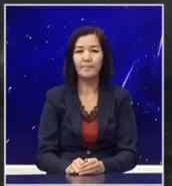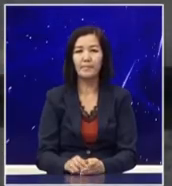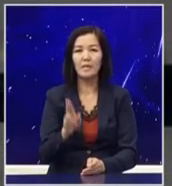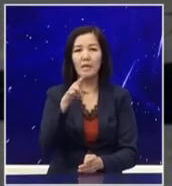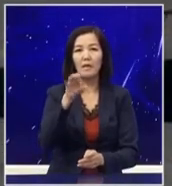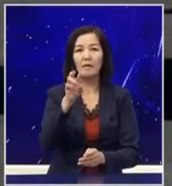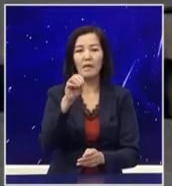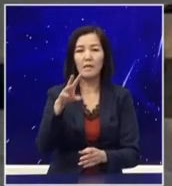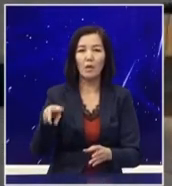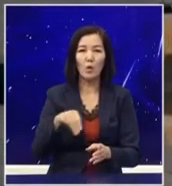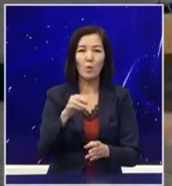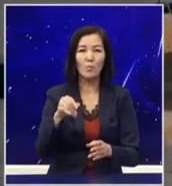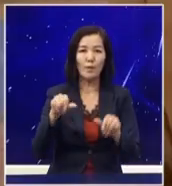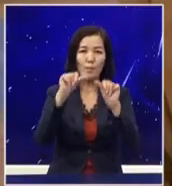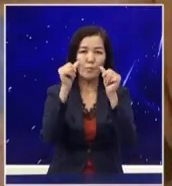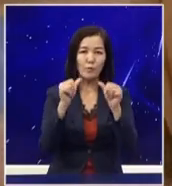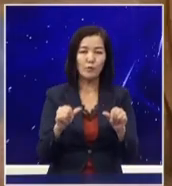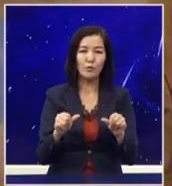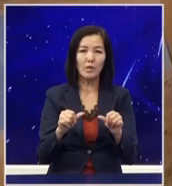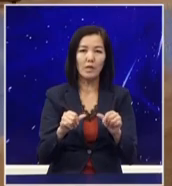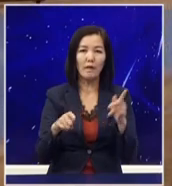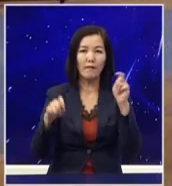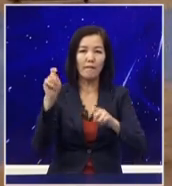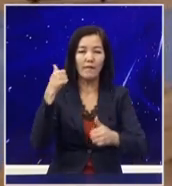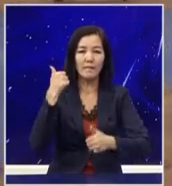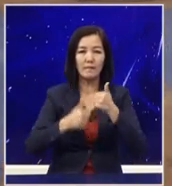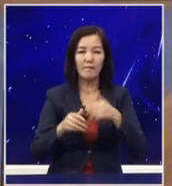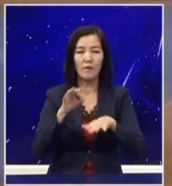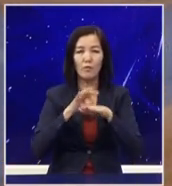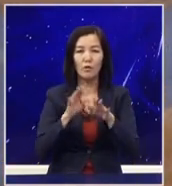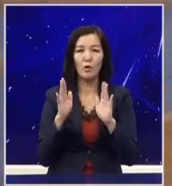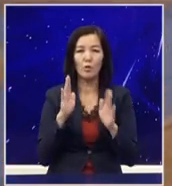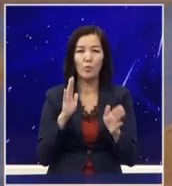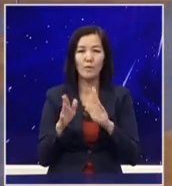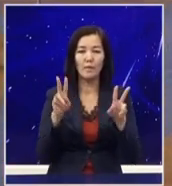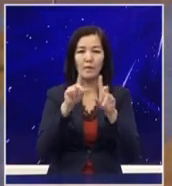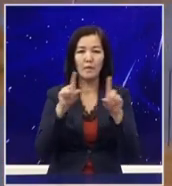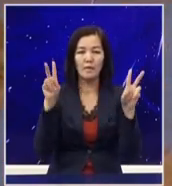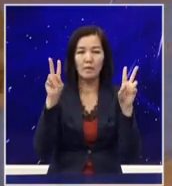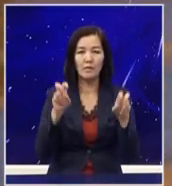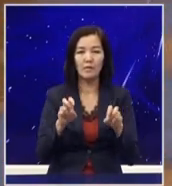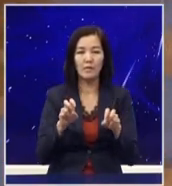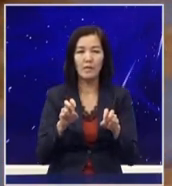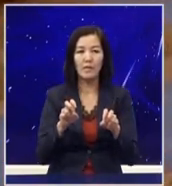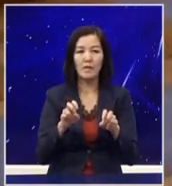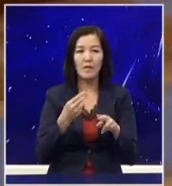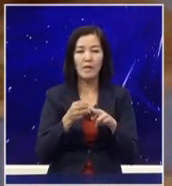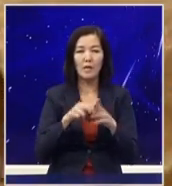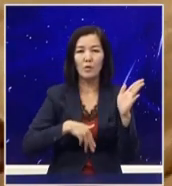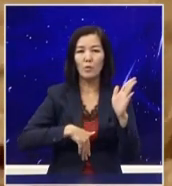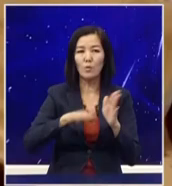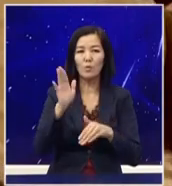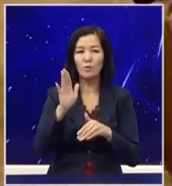Данияда құмнан жасалған мүсіндер фестивалі өтті. Фантастикалық роботтар деген атаумен ұйымдастырылған шараға әлемнің ең үздік